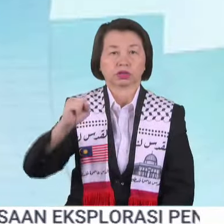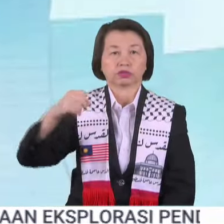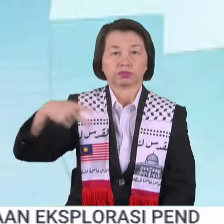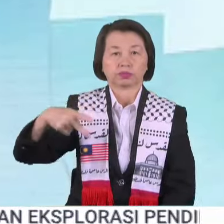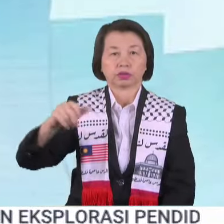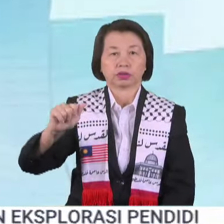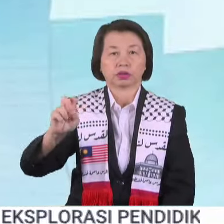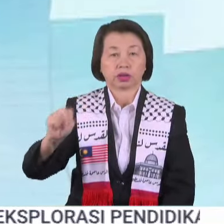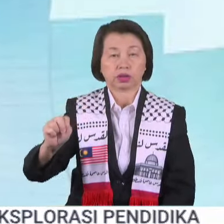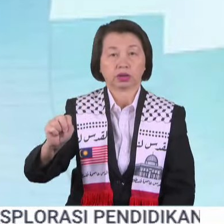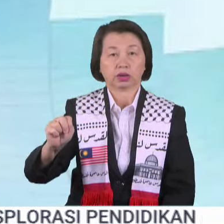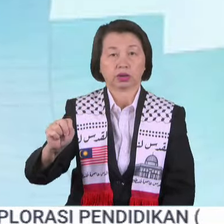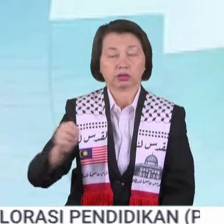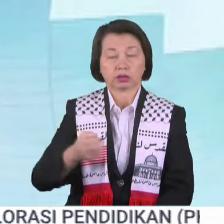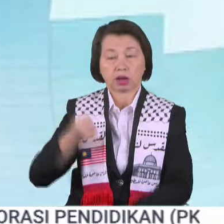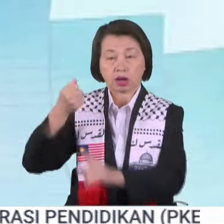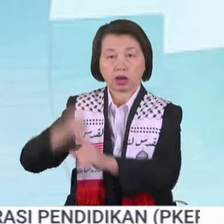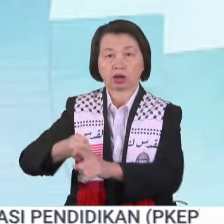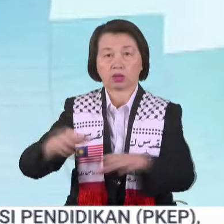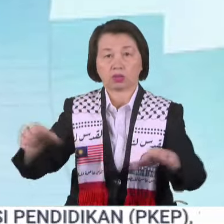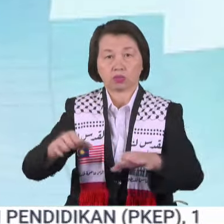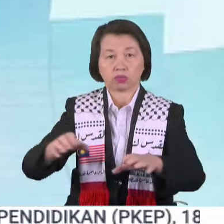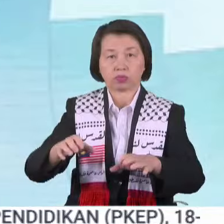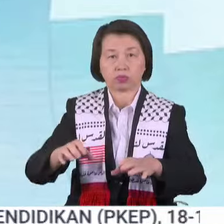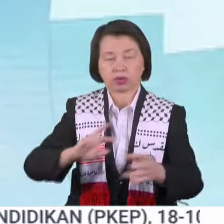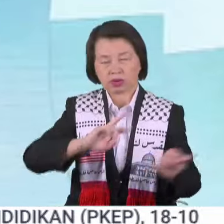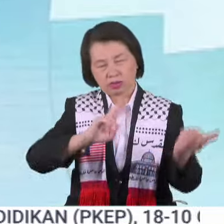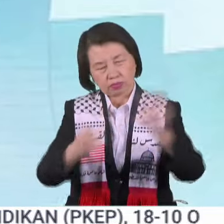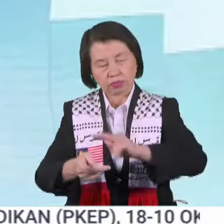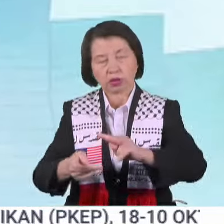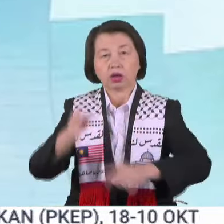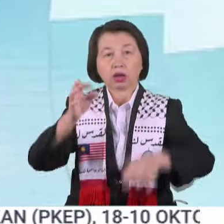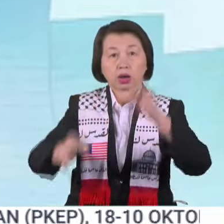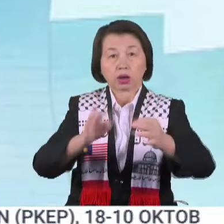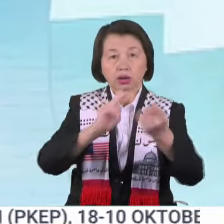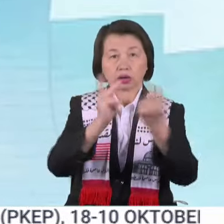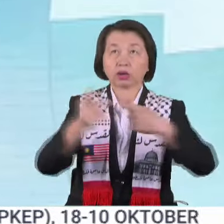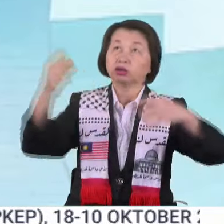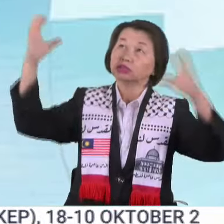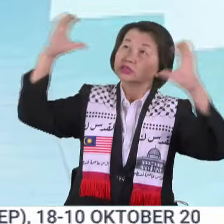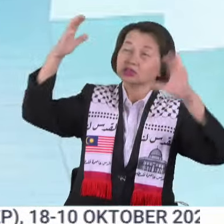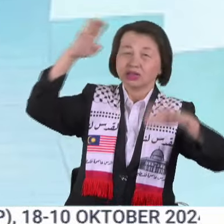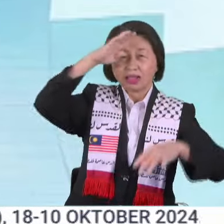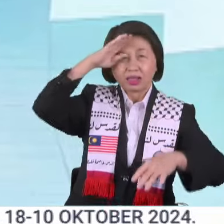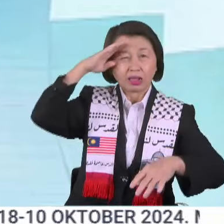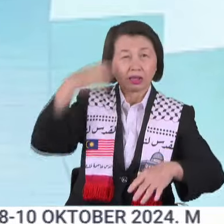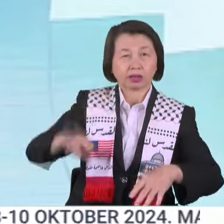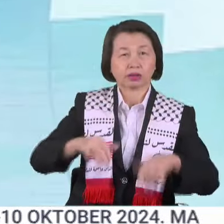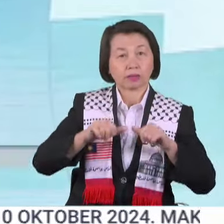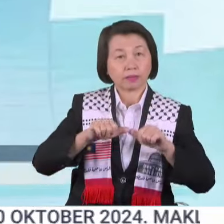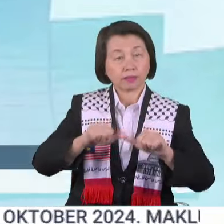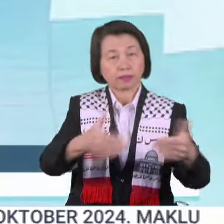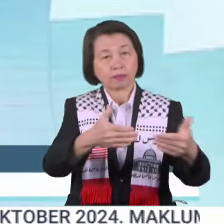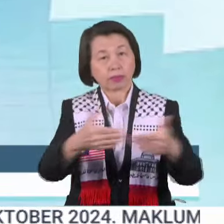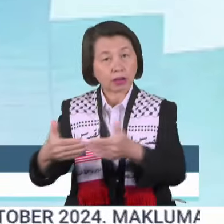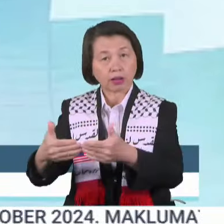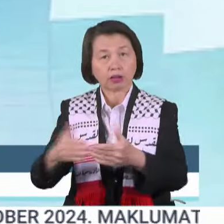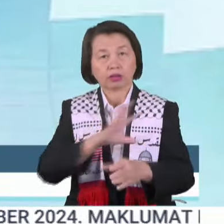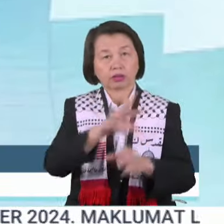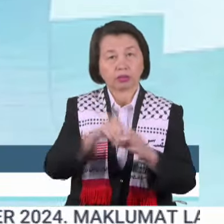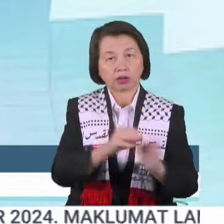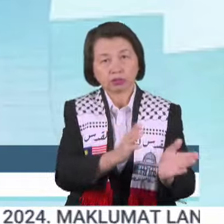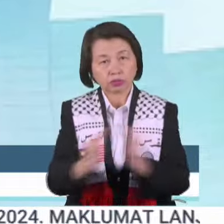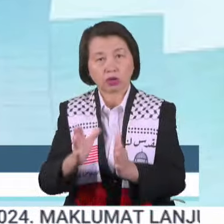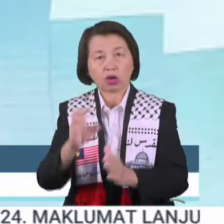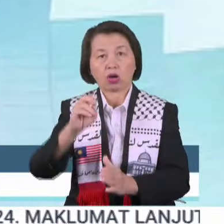Suruhanjaya Perkhidmatan Air Negara diarah buat langkah mitigasi jika keadaan cuaca panas berlarutan. Ia termasuk penyusunan